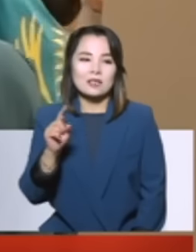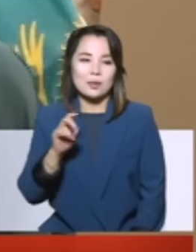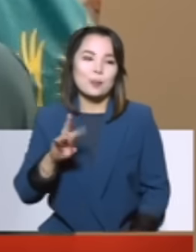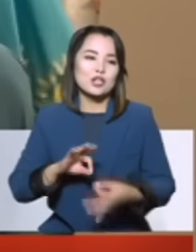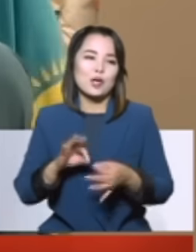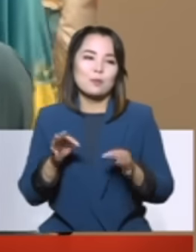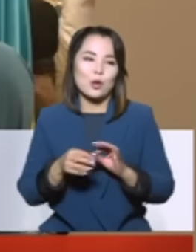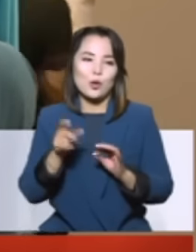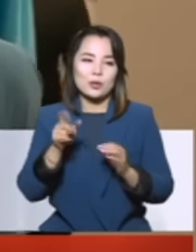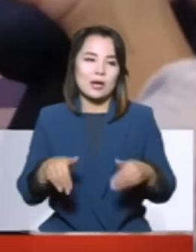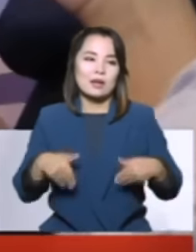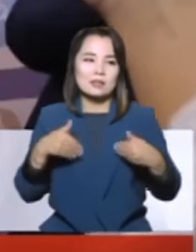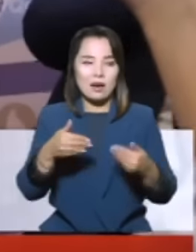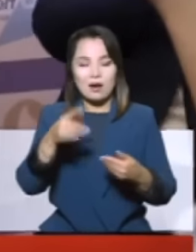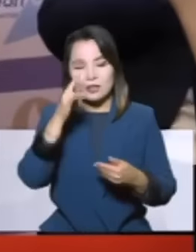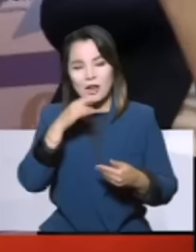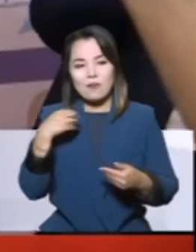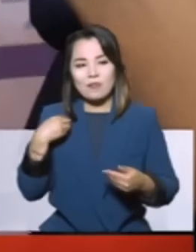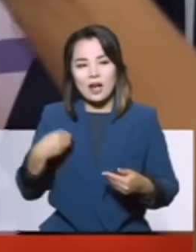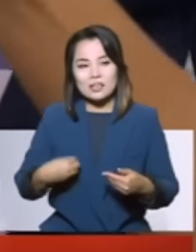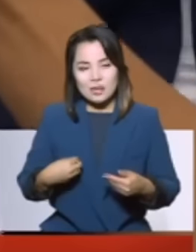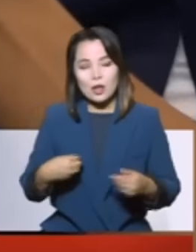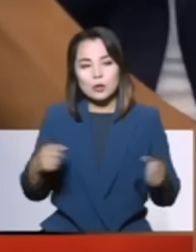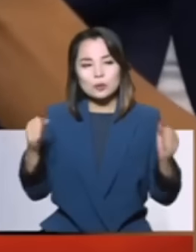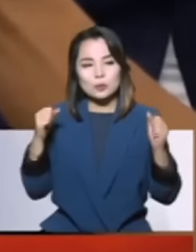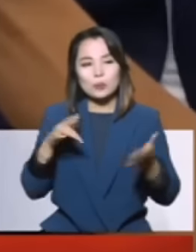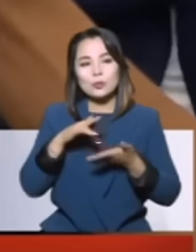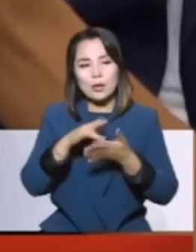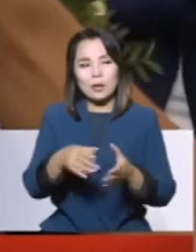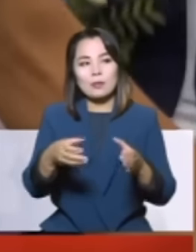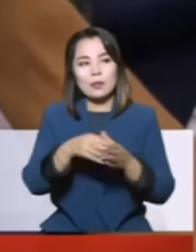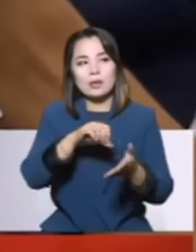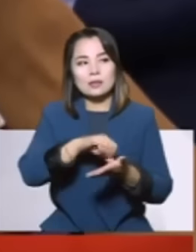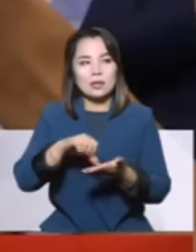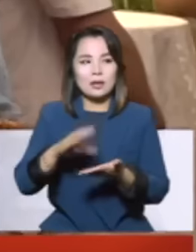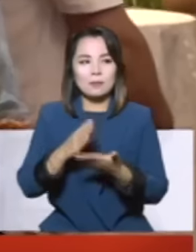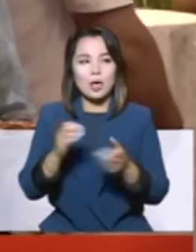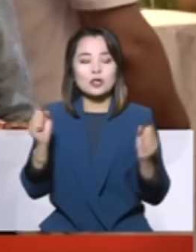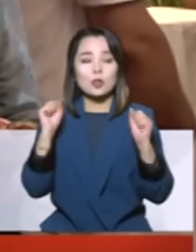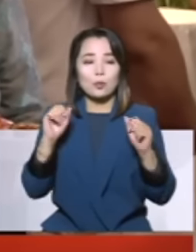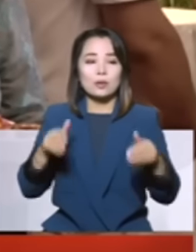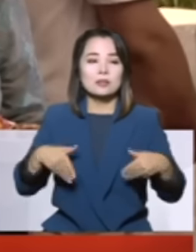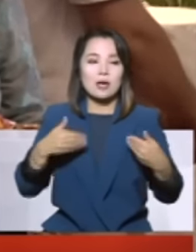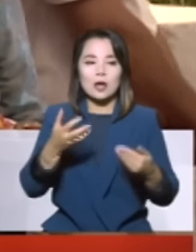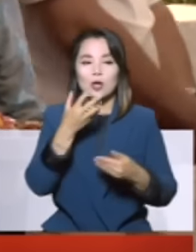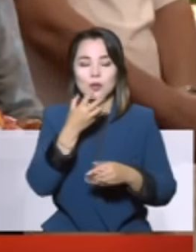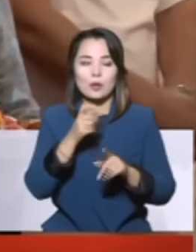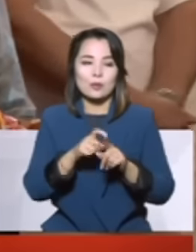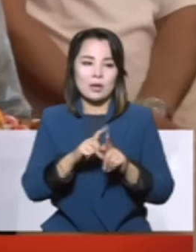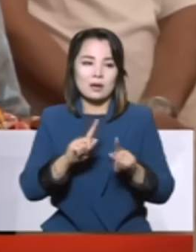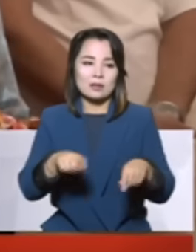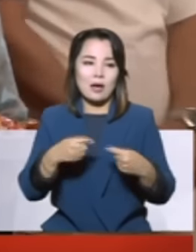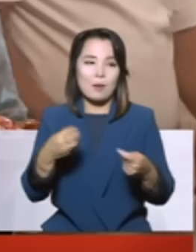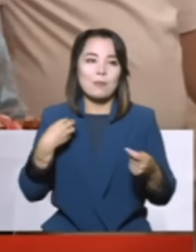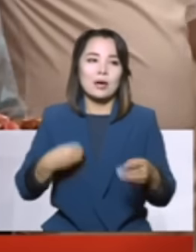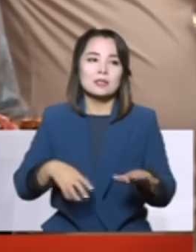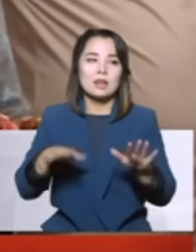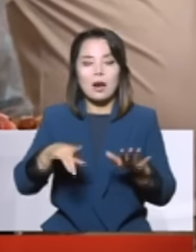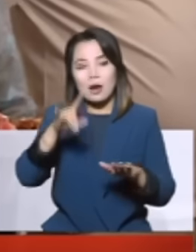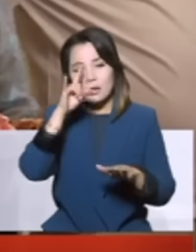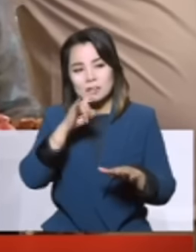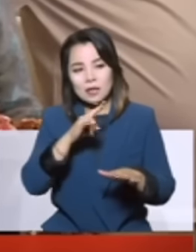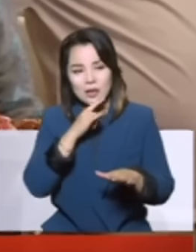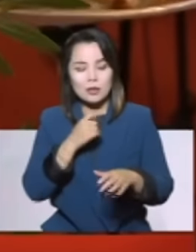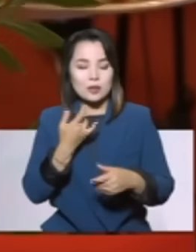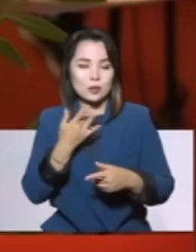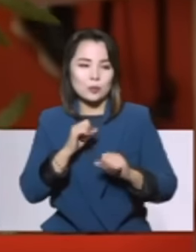Шараға Қазақстанның Франциядағы елшісі, туризм және спорт министрлігінің өкілдері қатысып, спортшымызға жылы лебіздермен Париж төрінде Қазақстанның